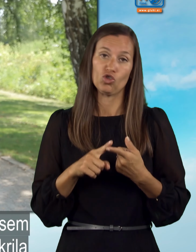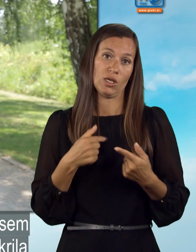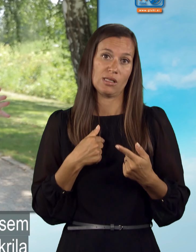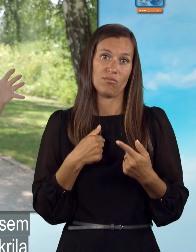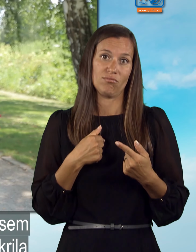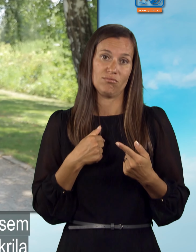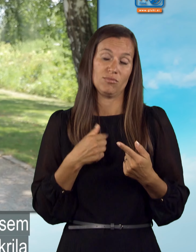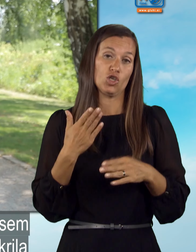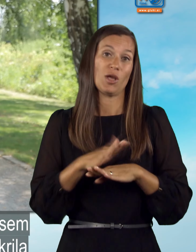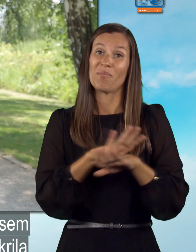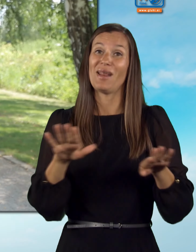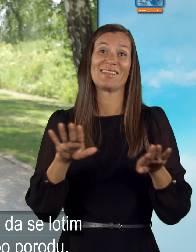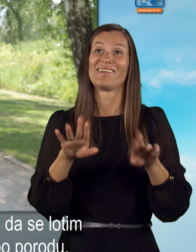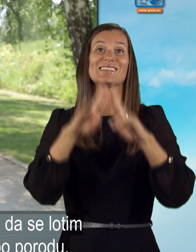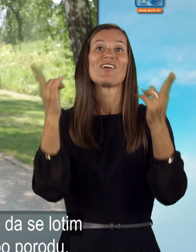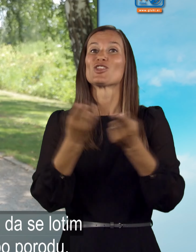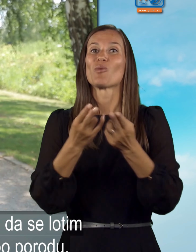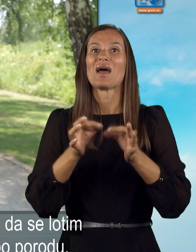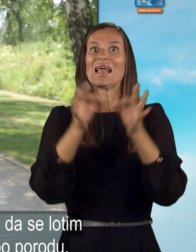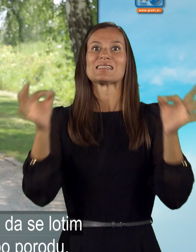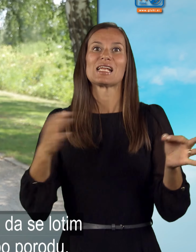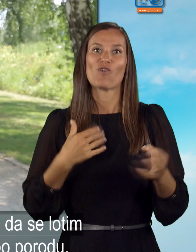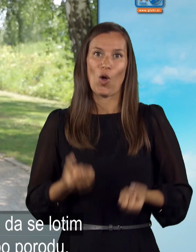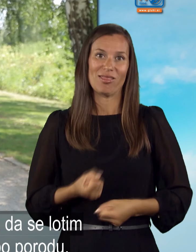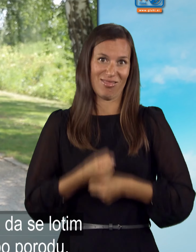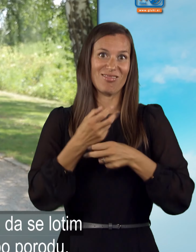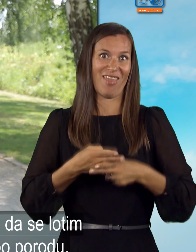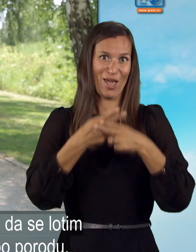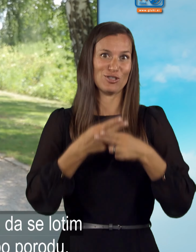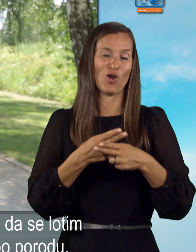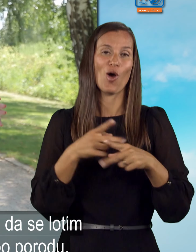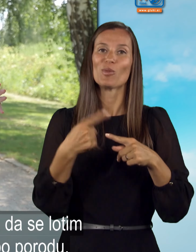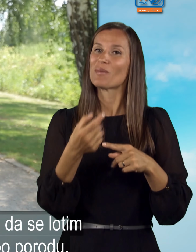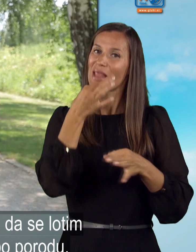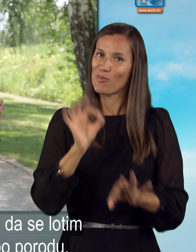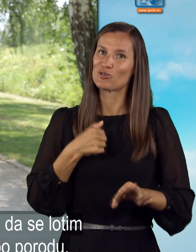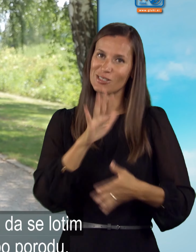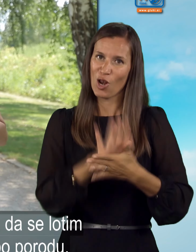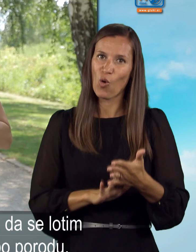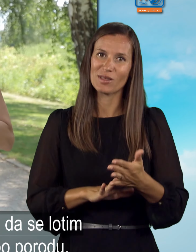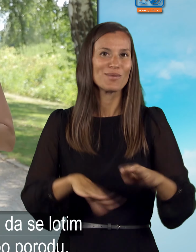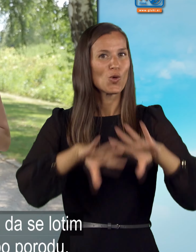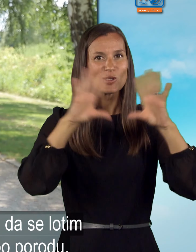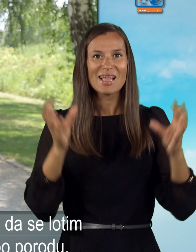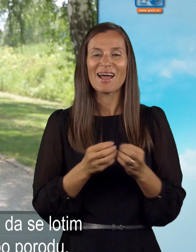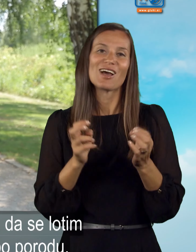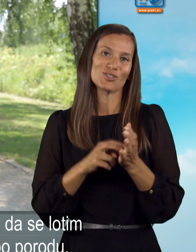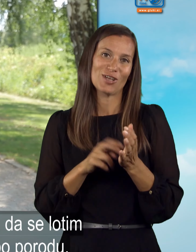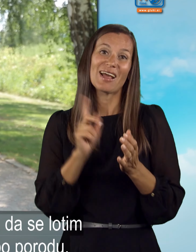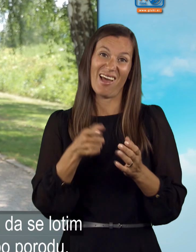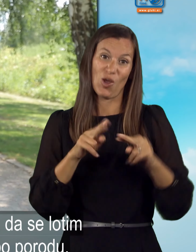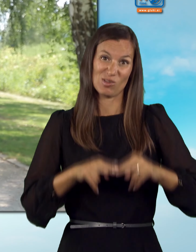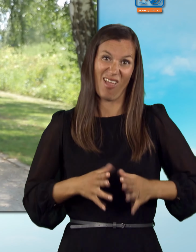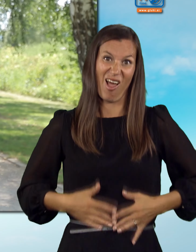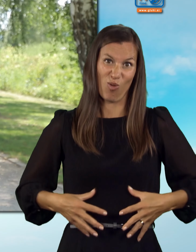že predvsem vesoljnim svetom razkrila svojo težo, pol najboljš, da pač se lotam vsega, kar mi je še ostalo